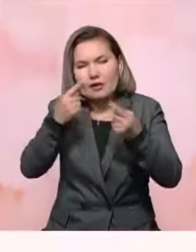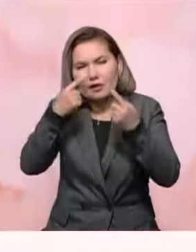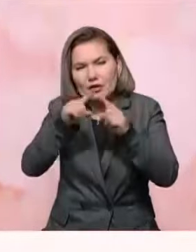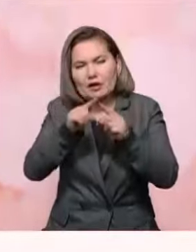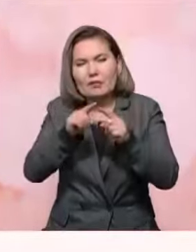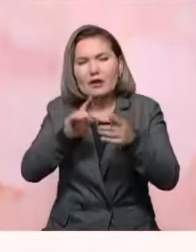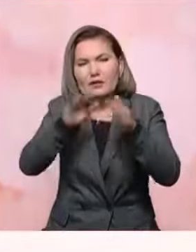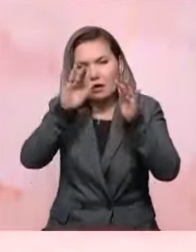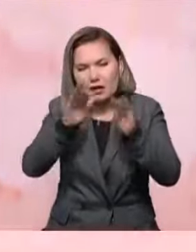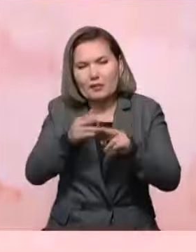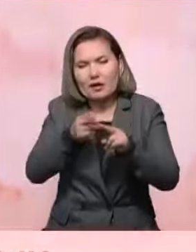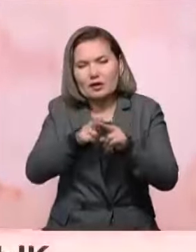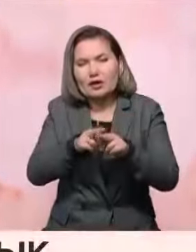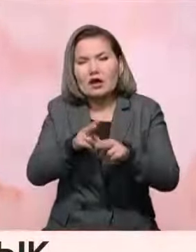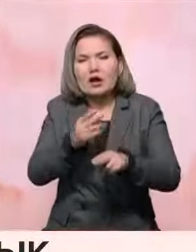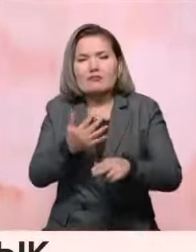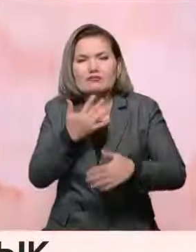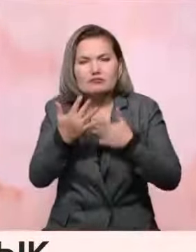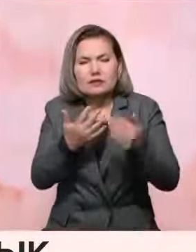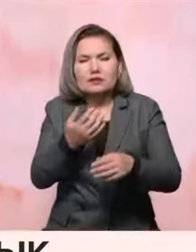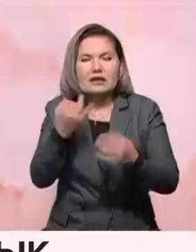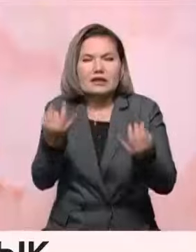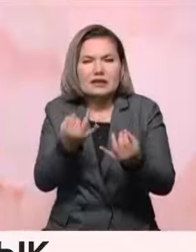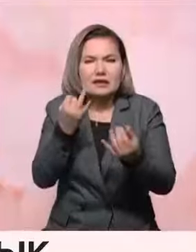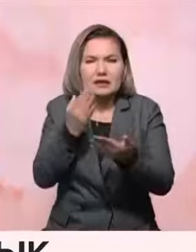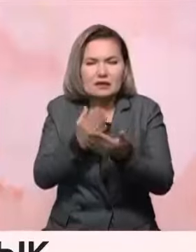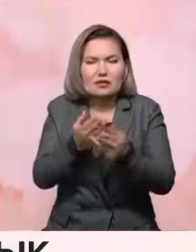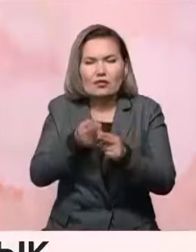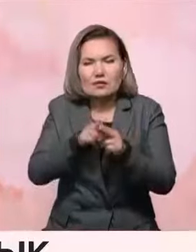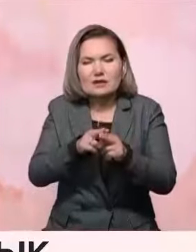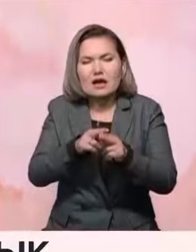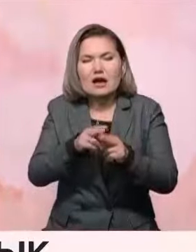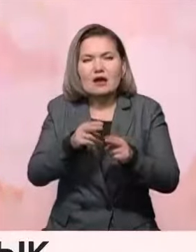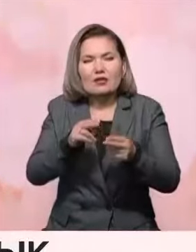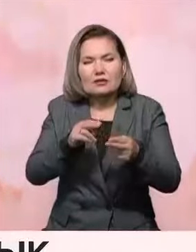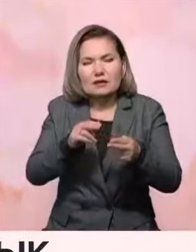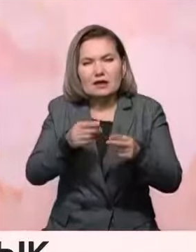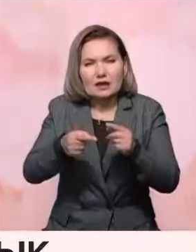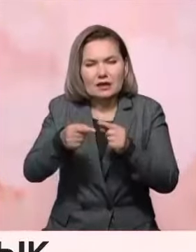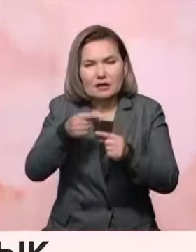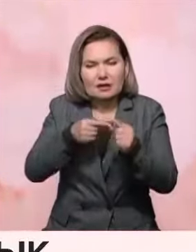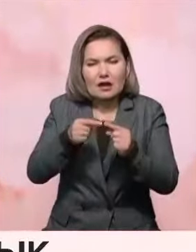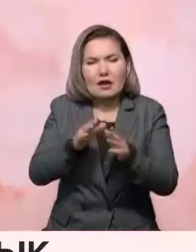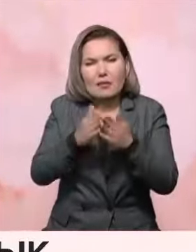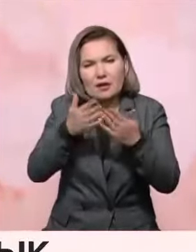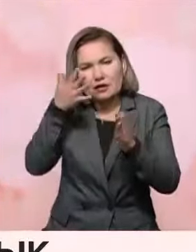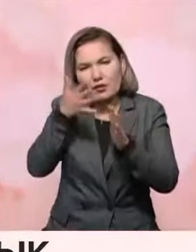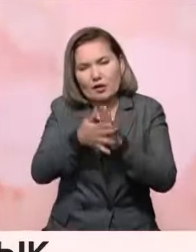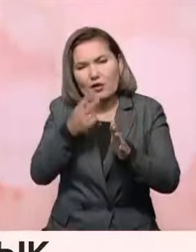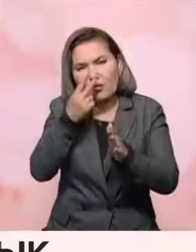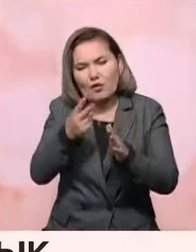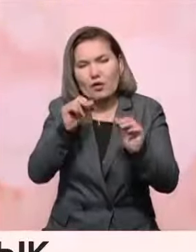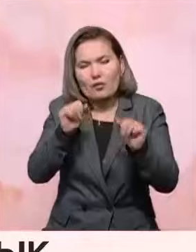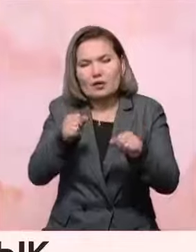жүрген менеджер осы кітапты оқуға тиісті. Өйткені бұл жақта тек қана жаңағы бизнес жағынан проект менеджментті көрмейсіз. Бұл